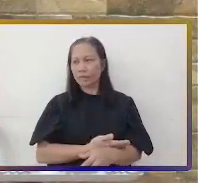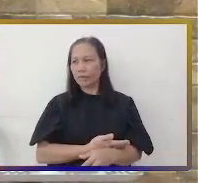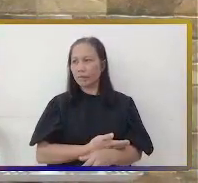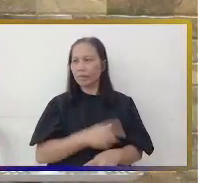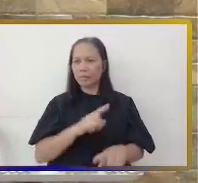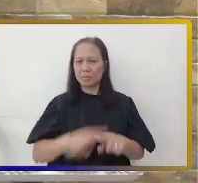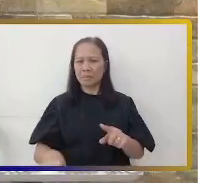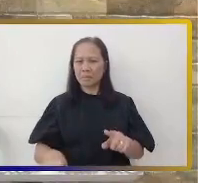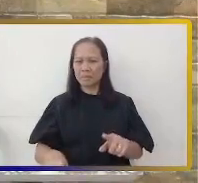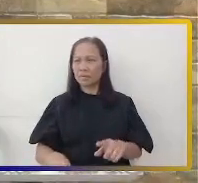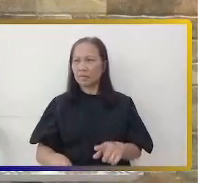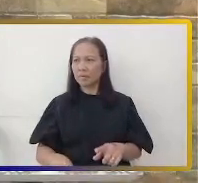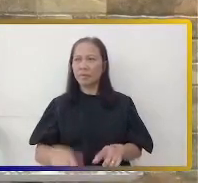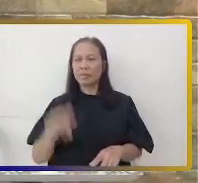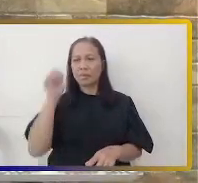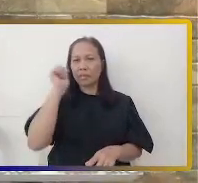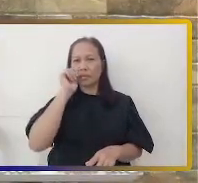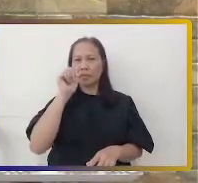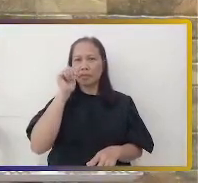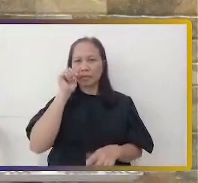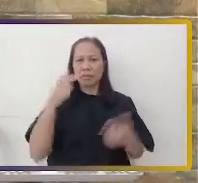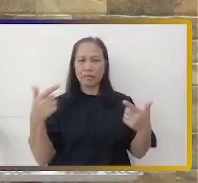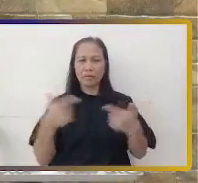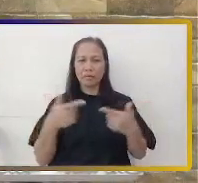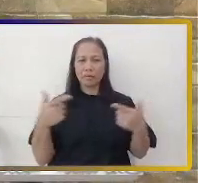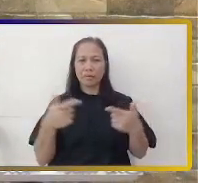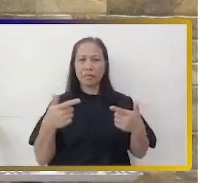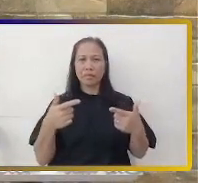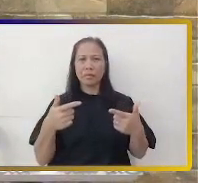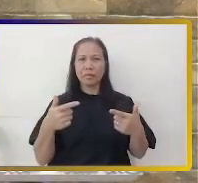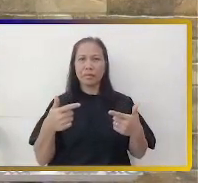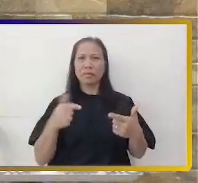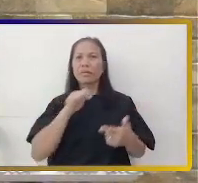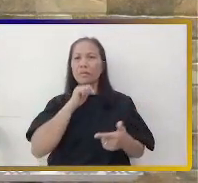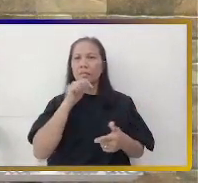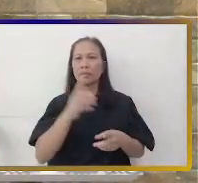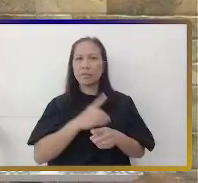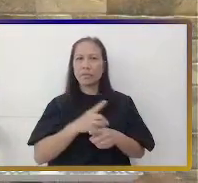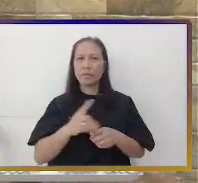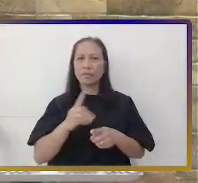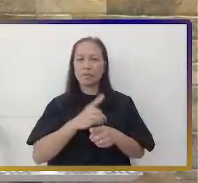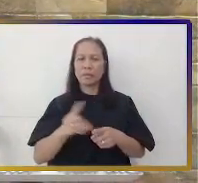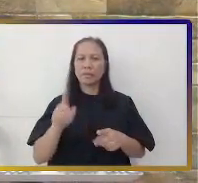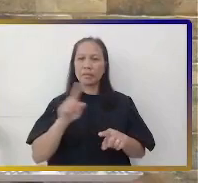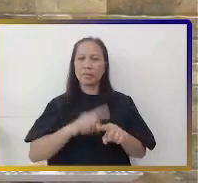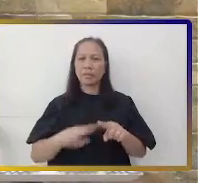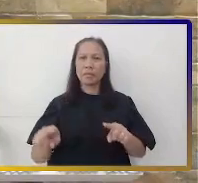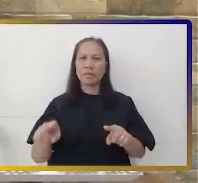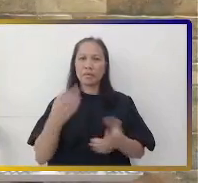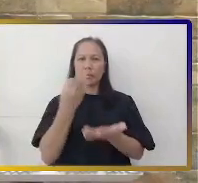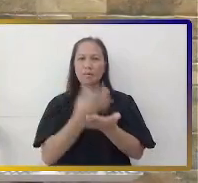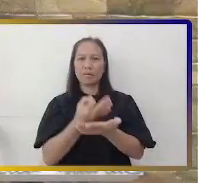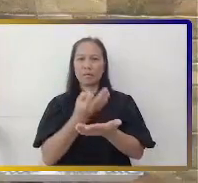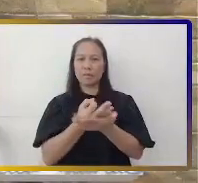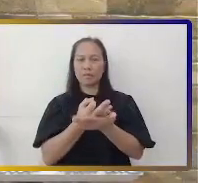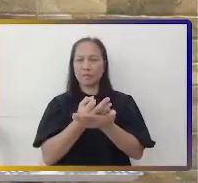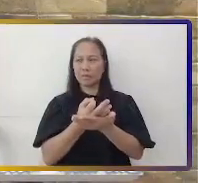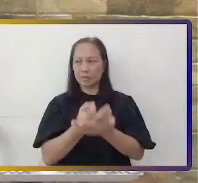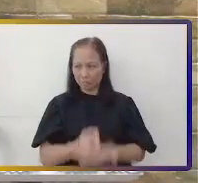bahay Hindi ano lagi ang pinag-aawayan It's not about the discipline ang pinag-aawayan lagi is what